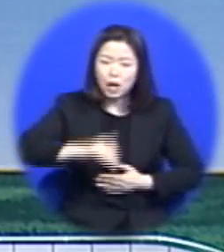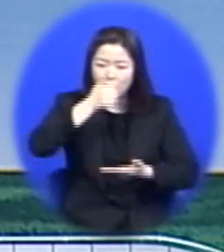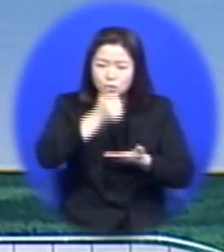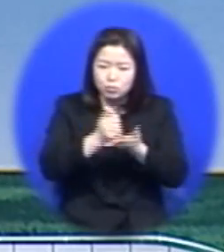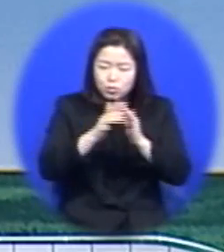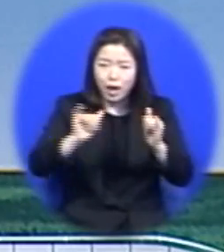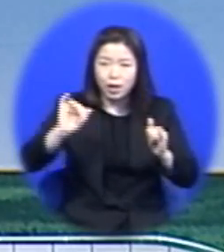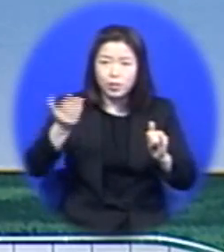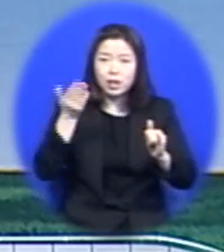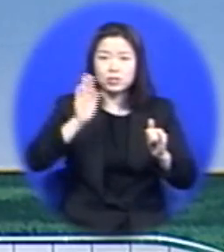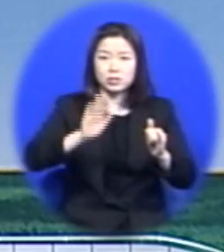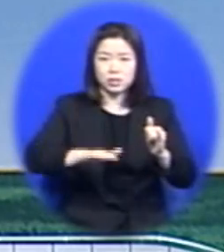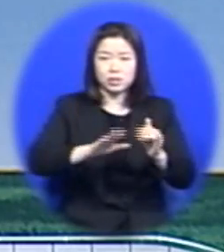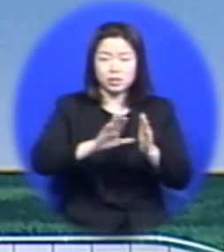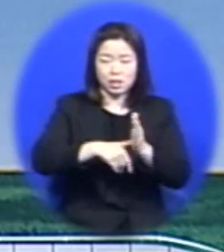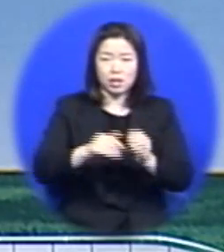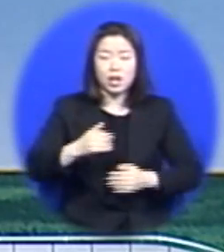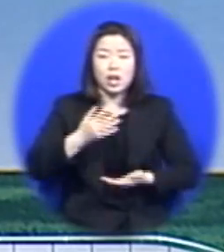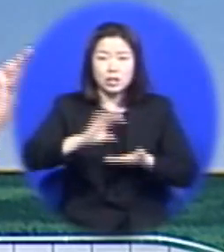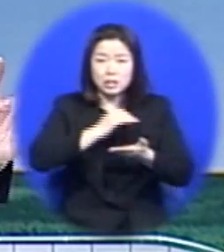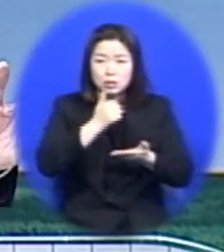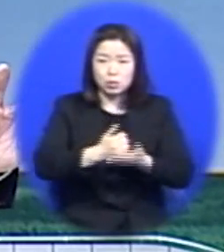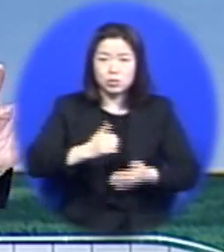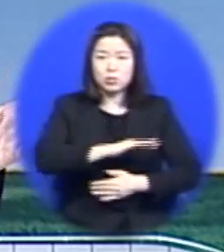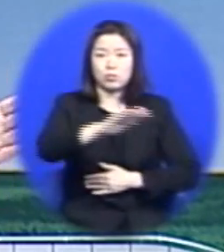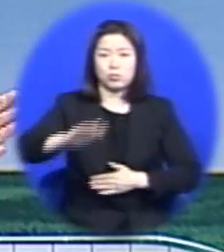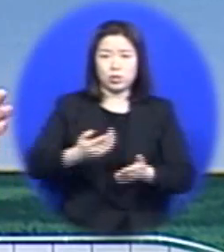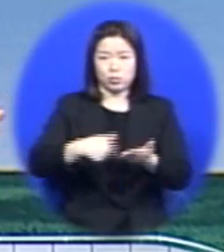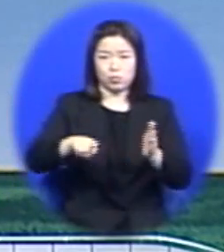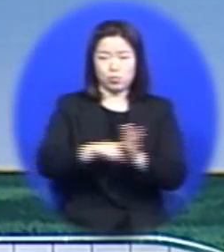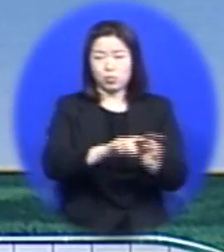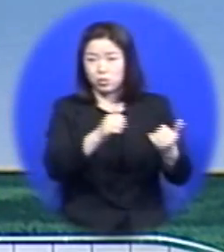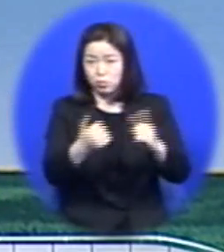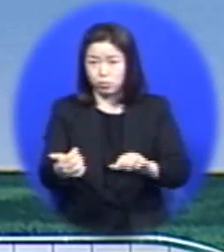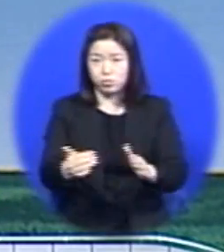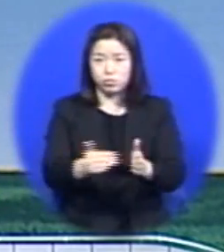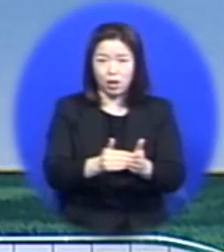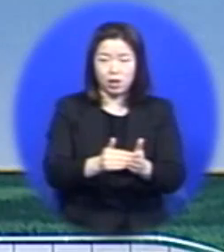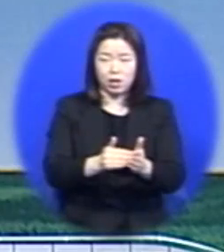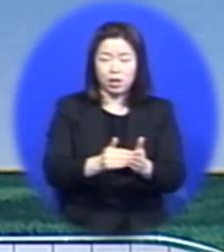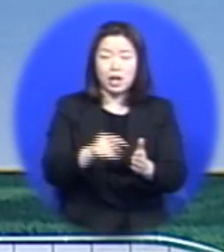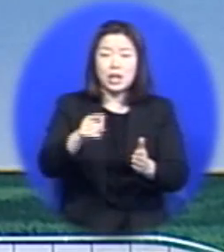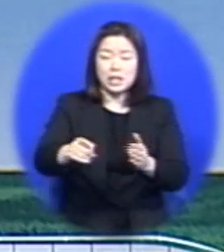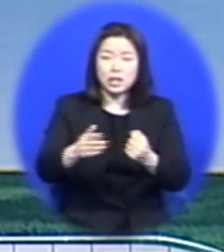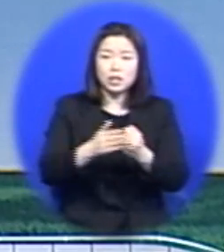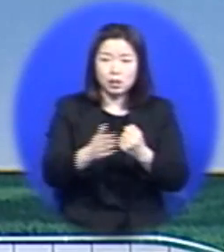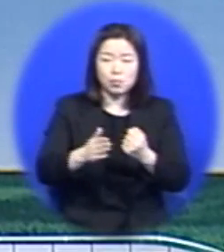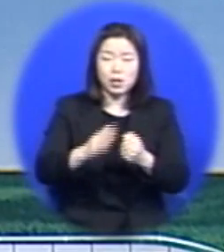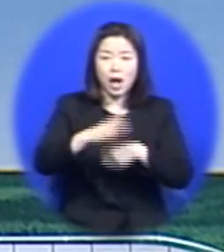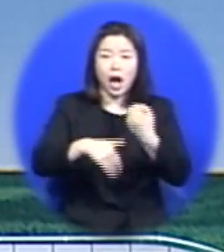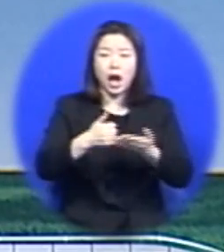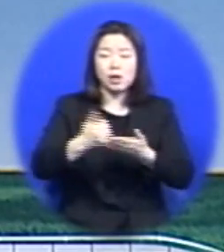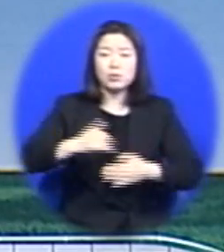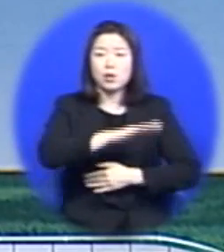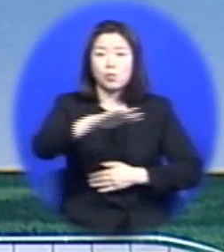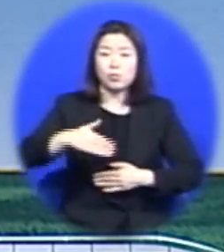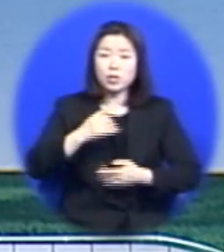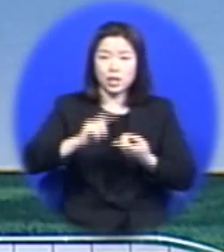때 그리스도께서 우리를 위하여 죽으셨습니다. 이리하여 하나님께서는 우리들에 대한 자기의